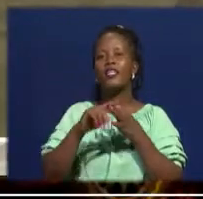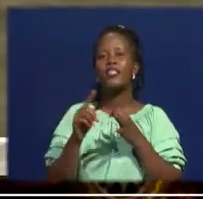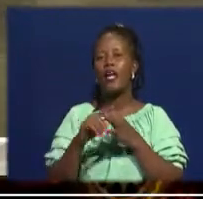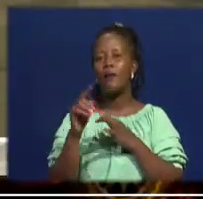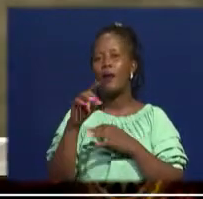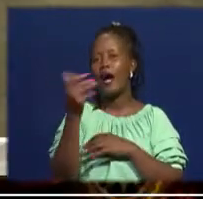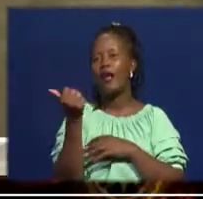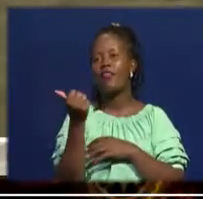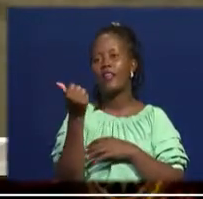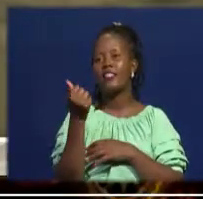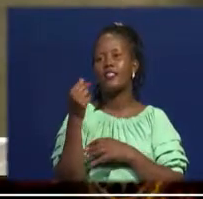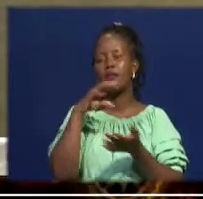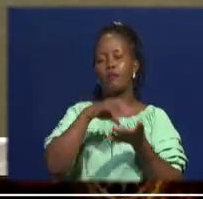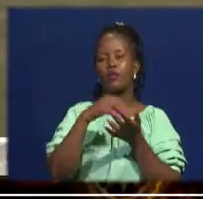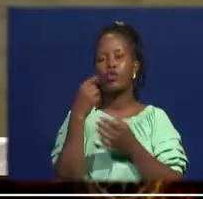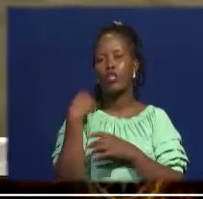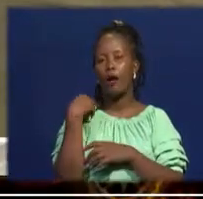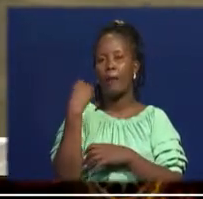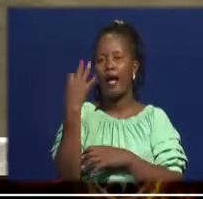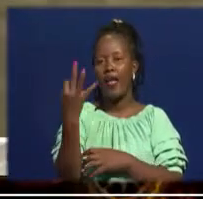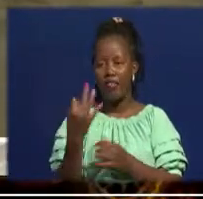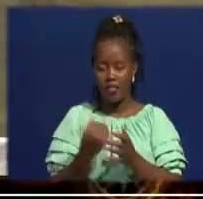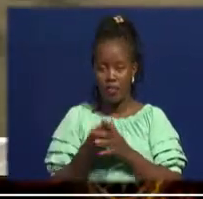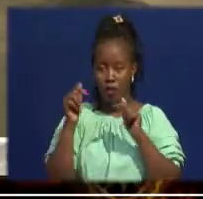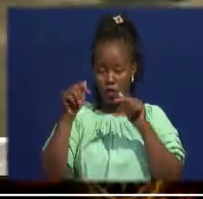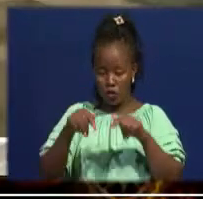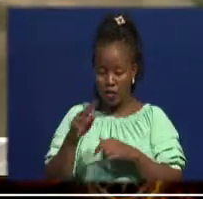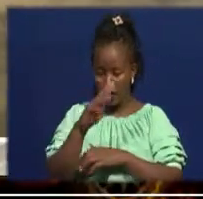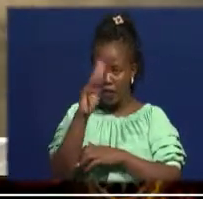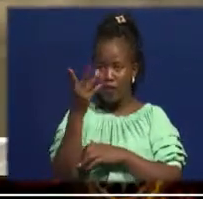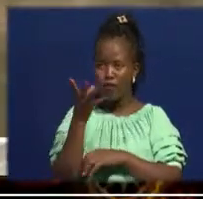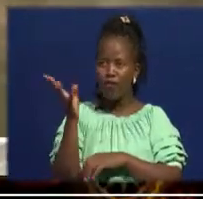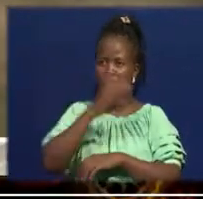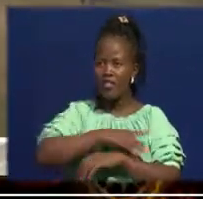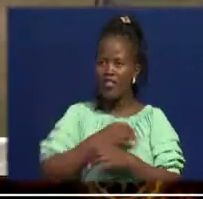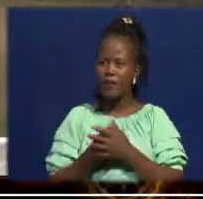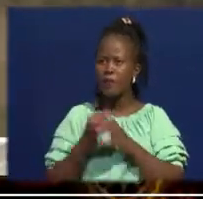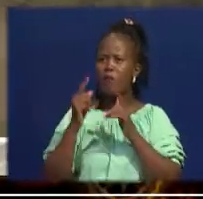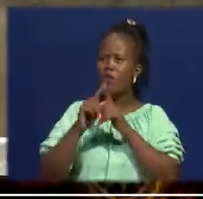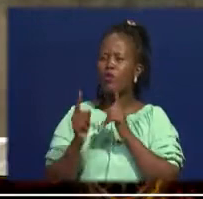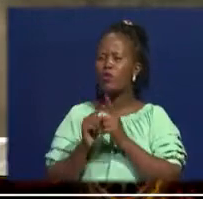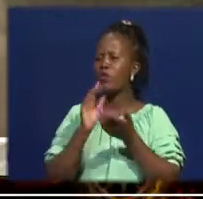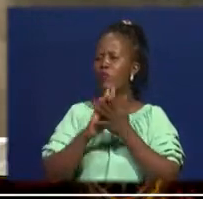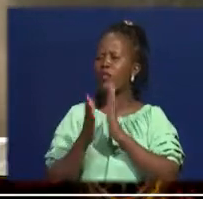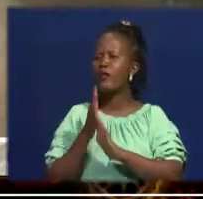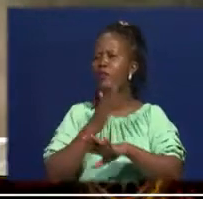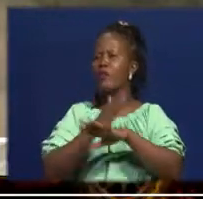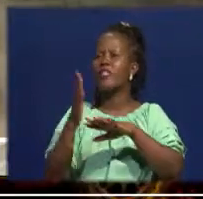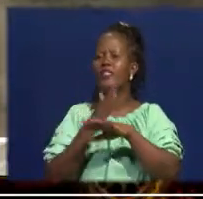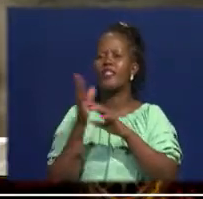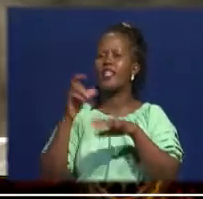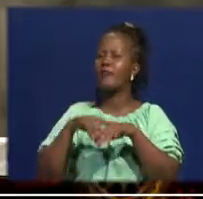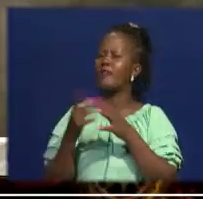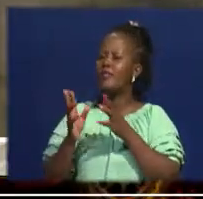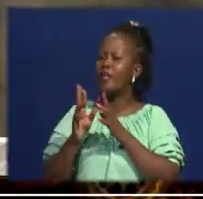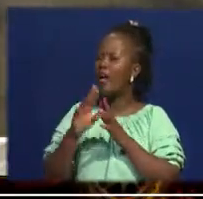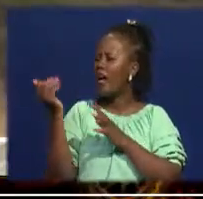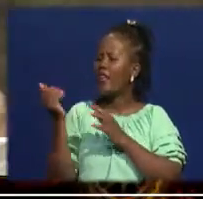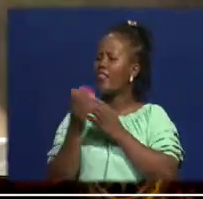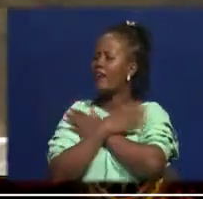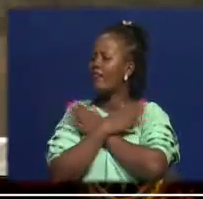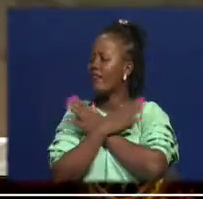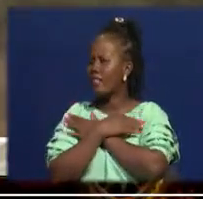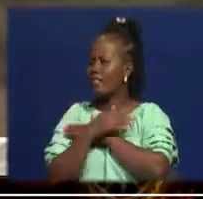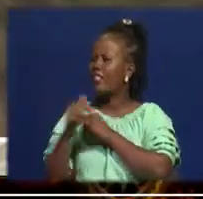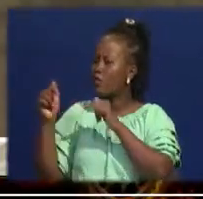katika nafasi ya tatu, ikiwa ni siku ya nne. Na kwa haraka haraka bila kupoteza muda, najumuika na mwenzangu Daniel Wahome. Daniel Wahome, ni siku